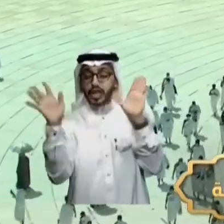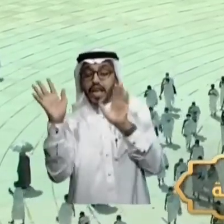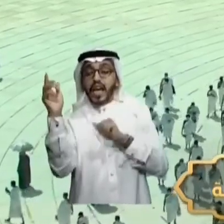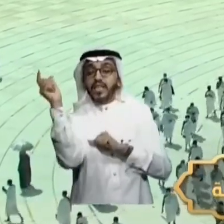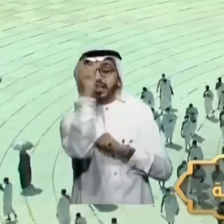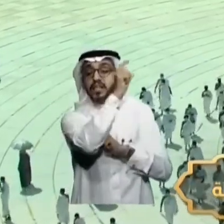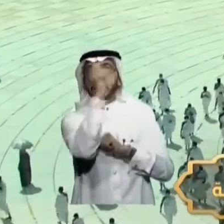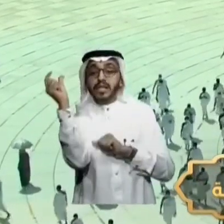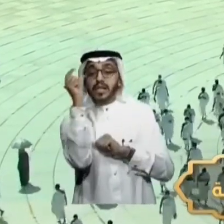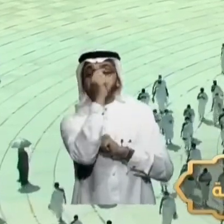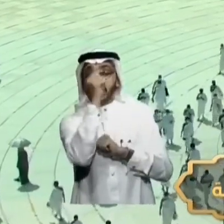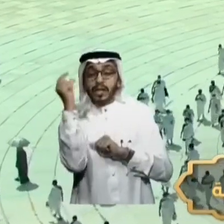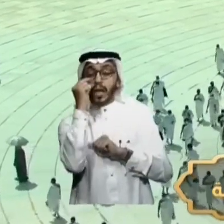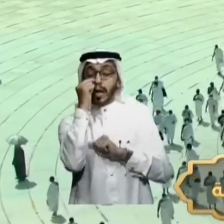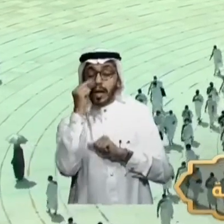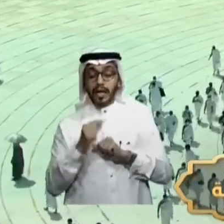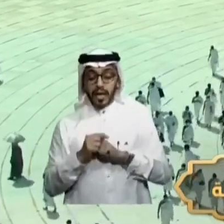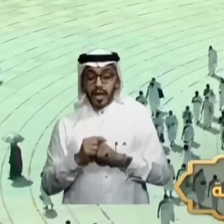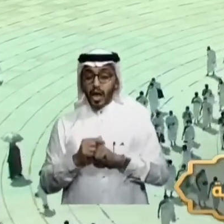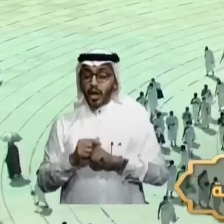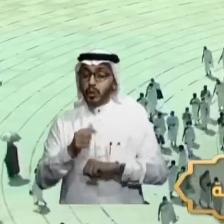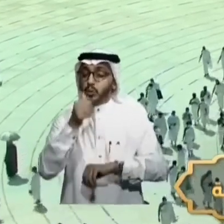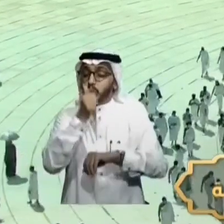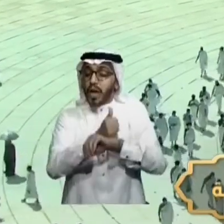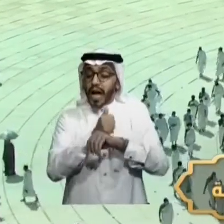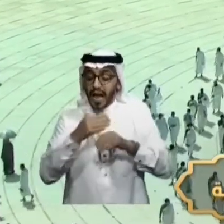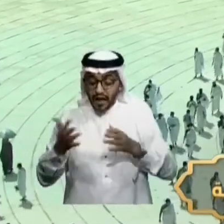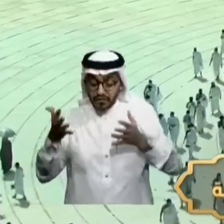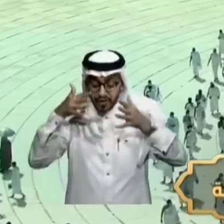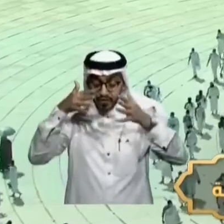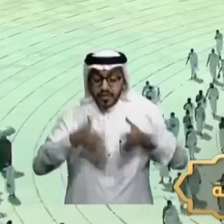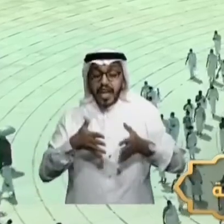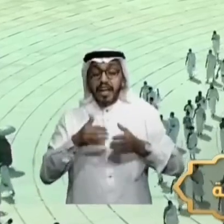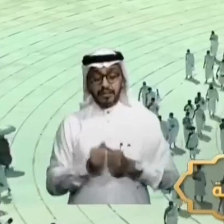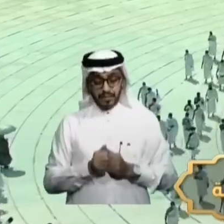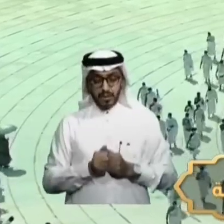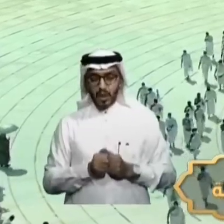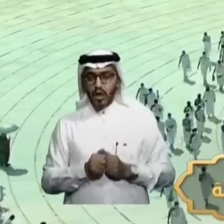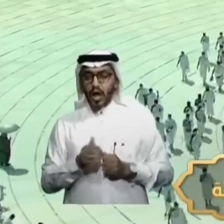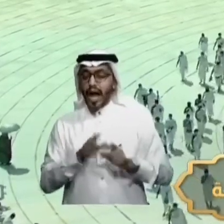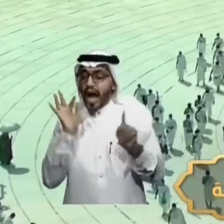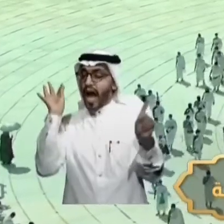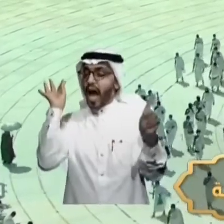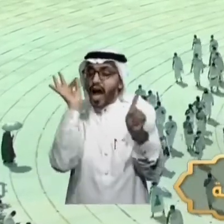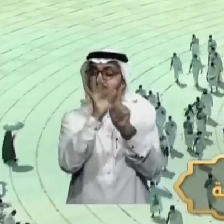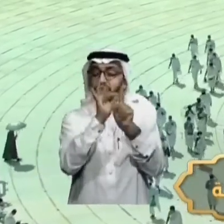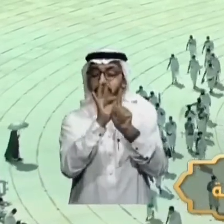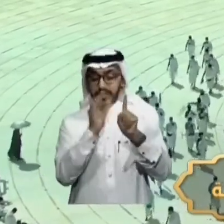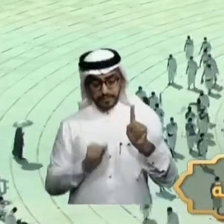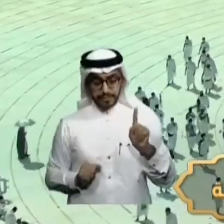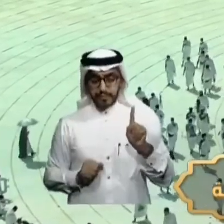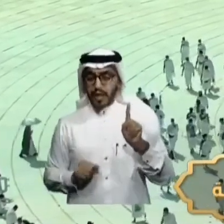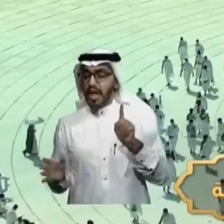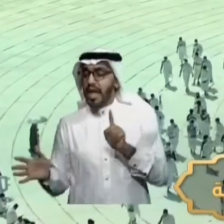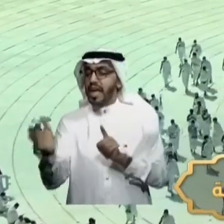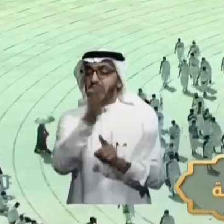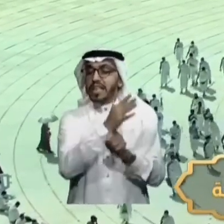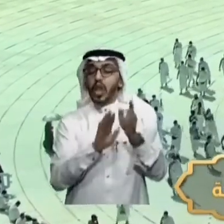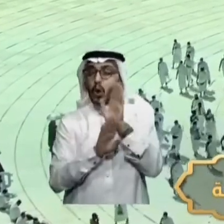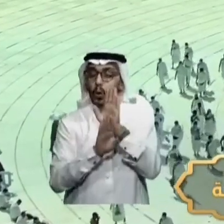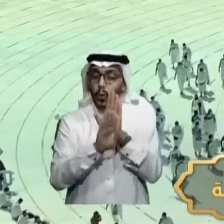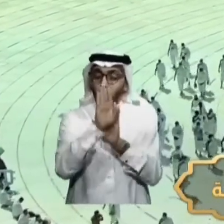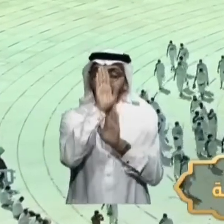الغراء إنما عمدت في تكاليفها المزهرة ومقاصدها المبهرة